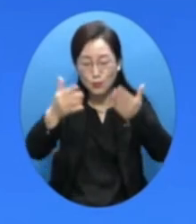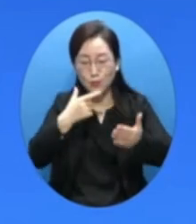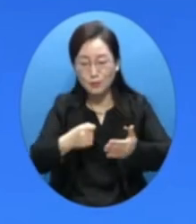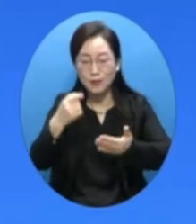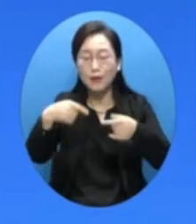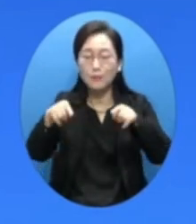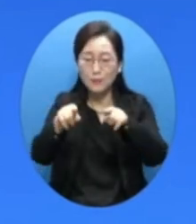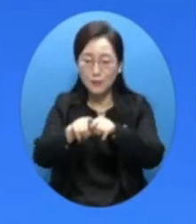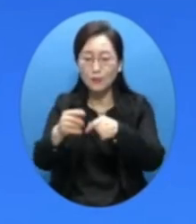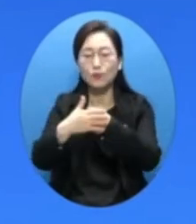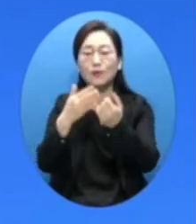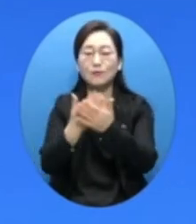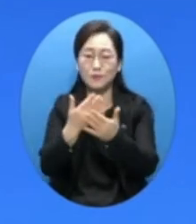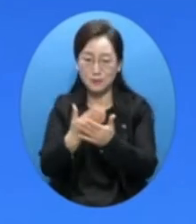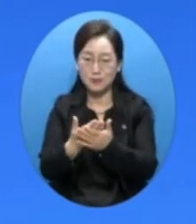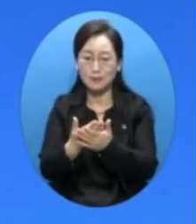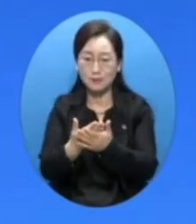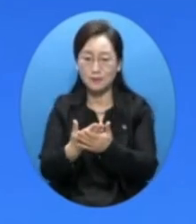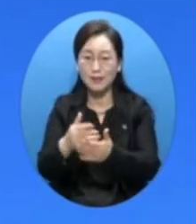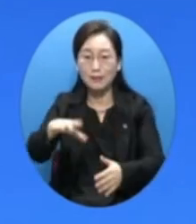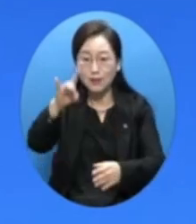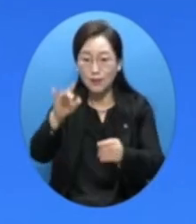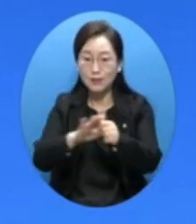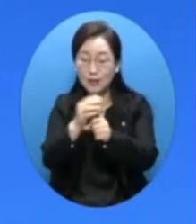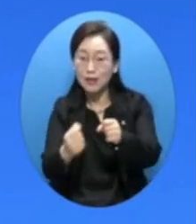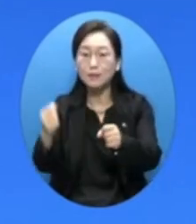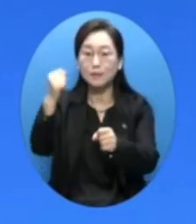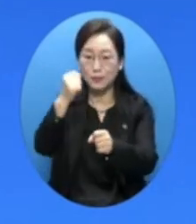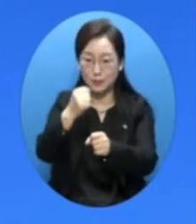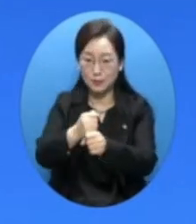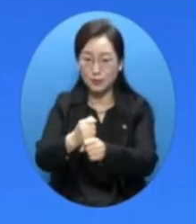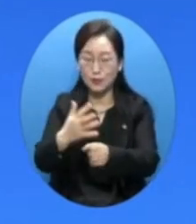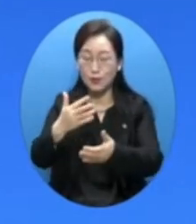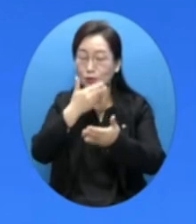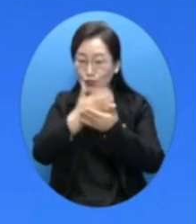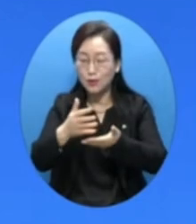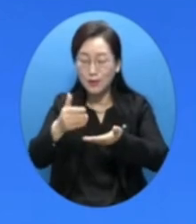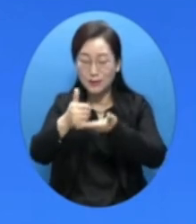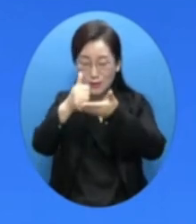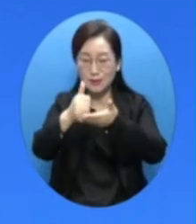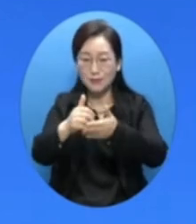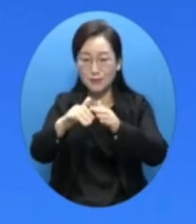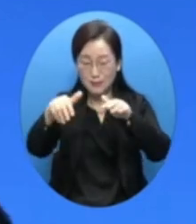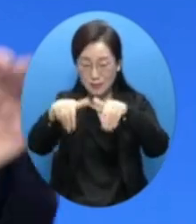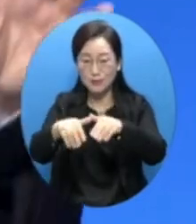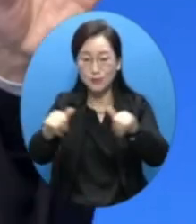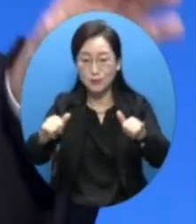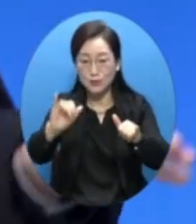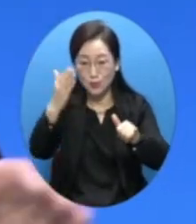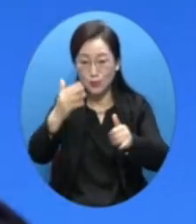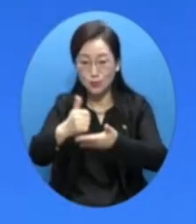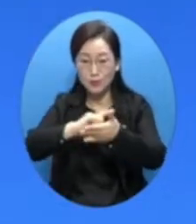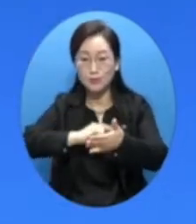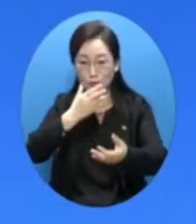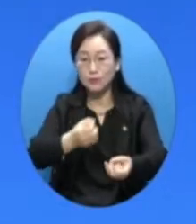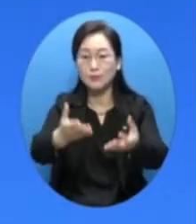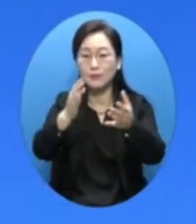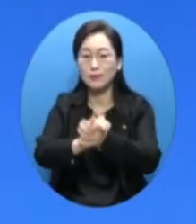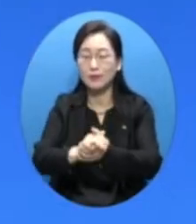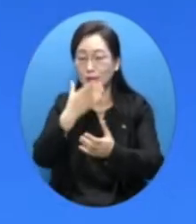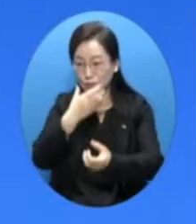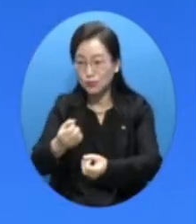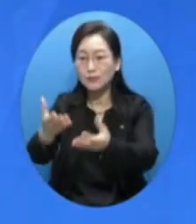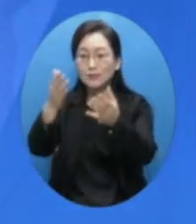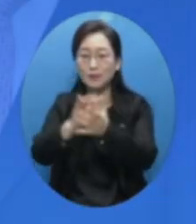하시고 역사하여 주옵소서 오늘 첫사랑을 회복하는 주님의 귀한 것들이 다 되시기를 주님의 이름으로 축원합니다